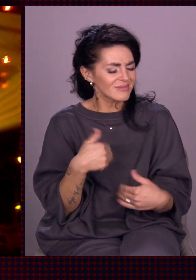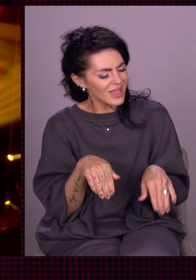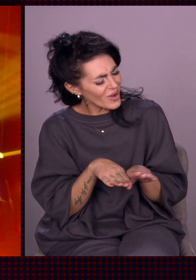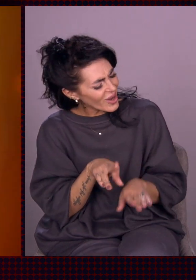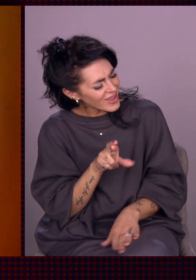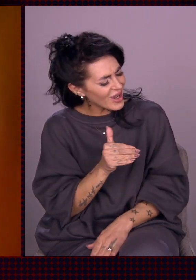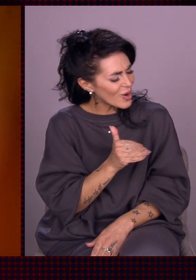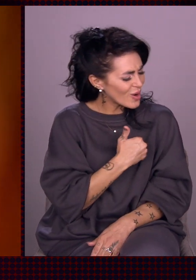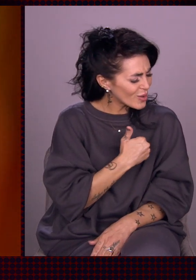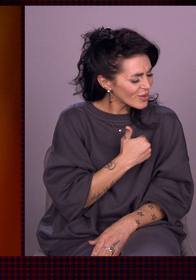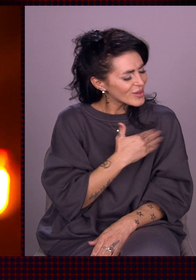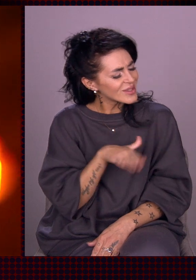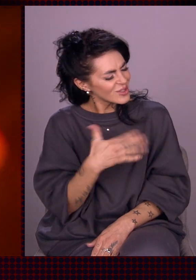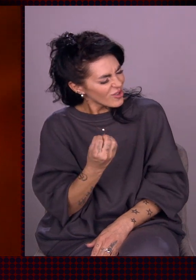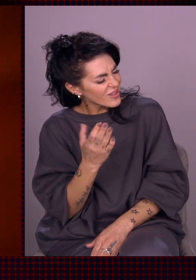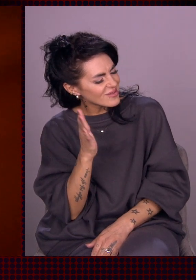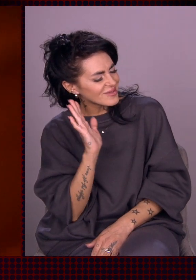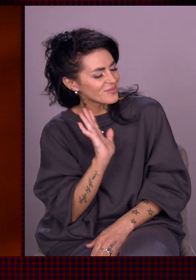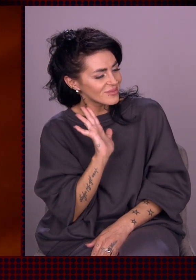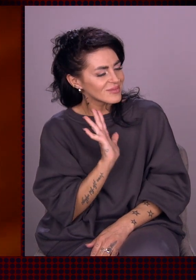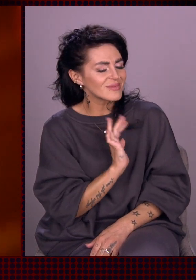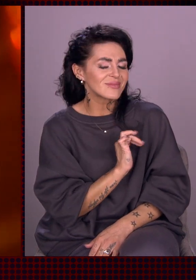Хочеться, хочеться.